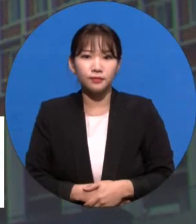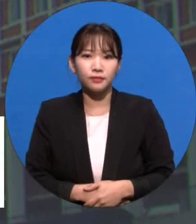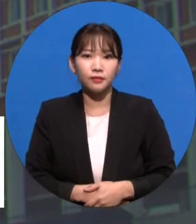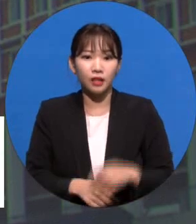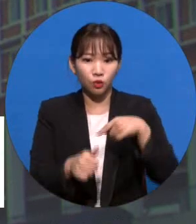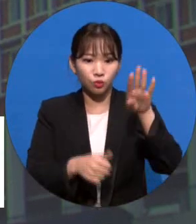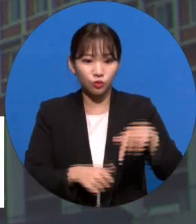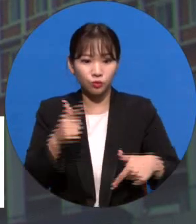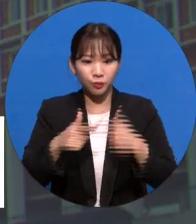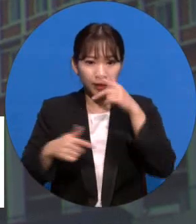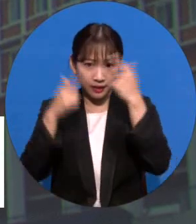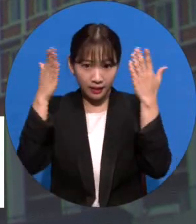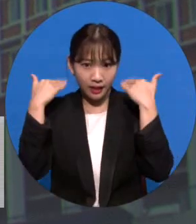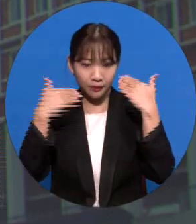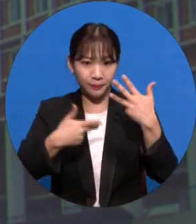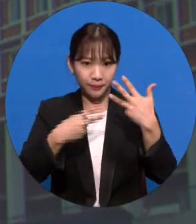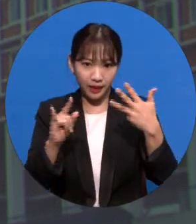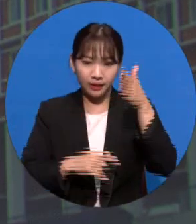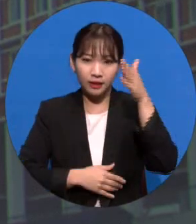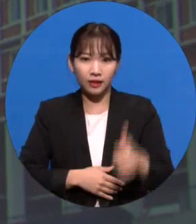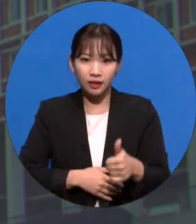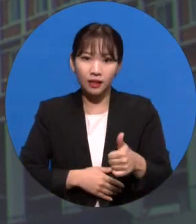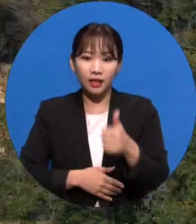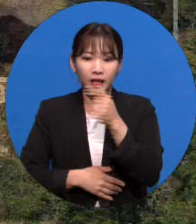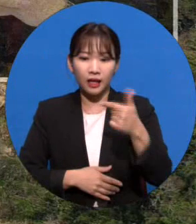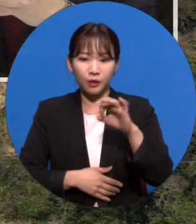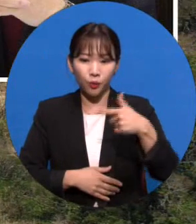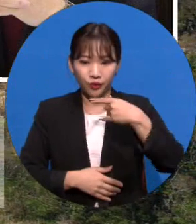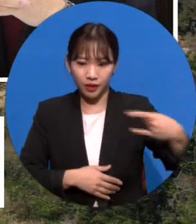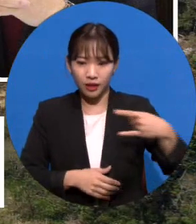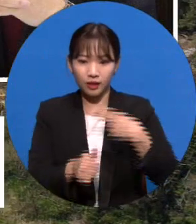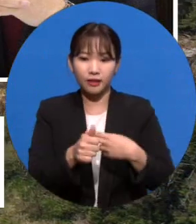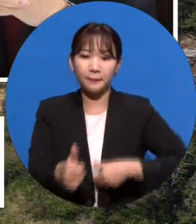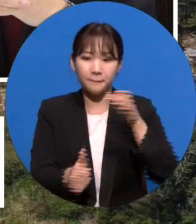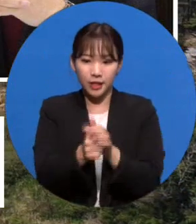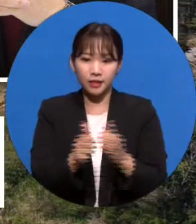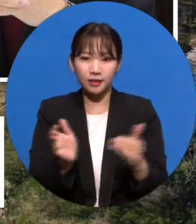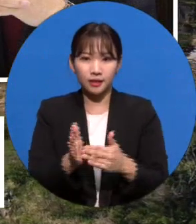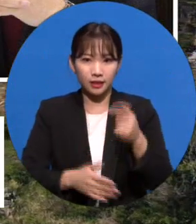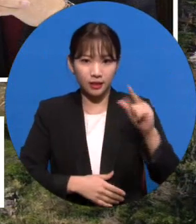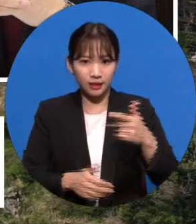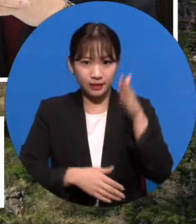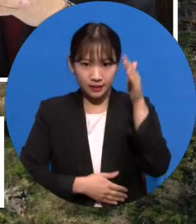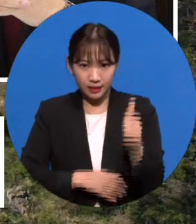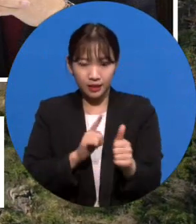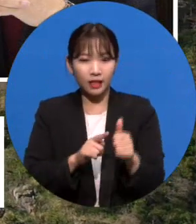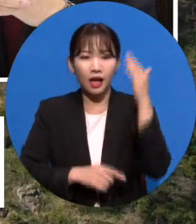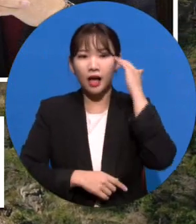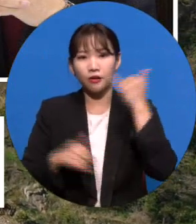교육부는 목포해양대학교 제 8대 총장으로 1원에 교수를 임명했습니다 1원 이 총장은